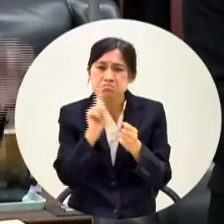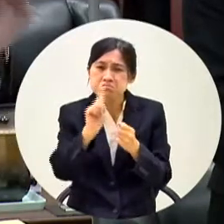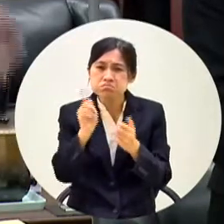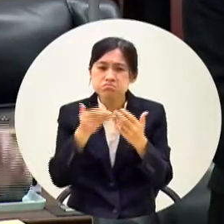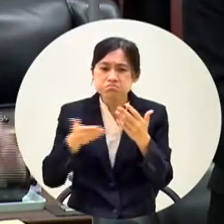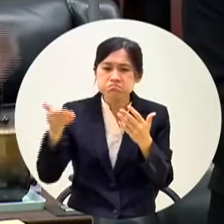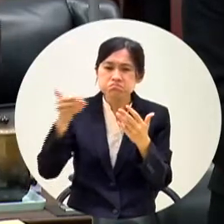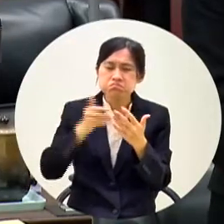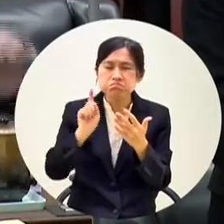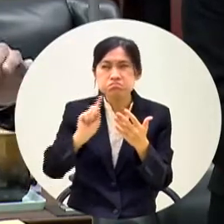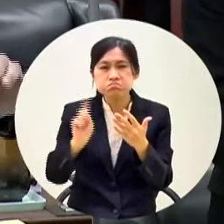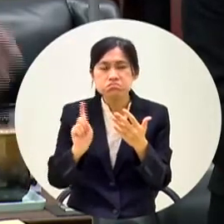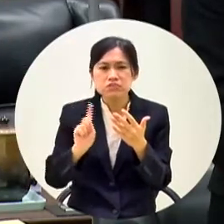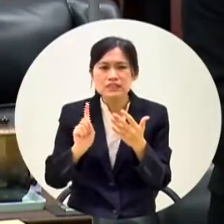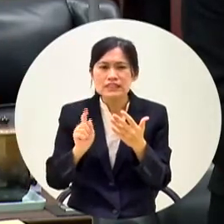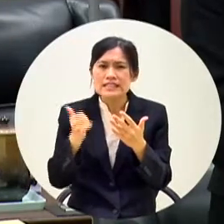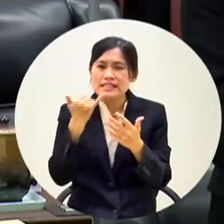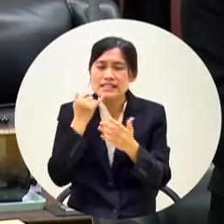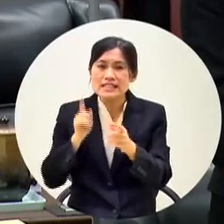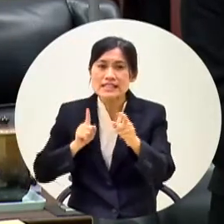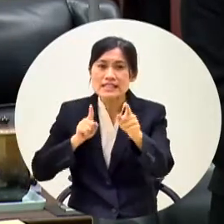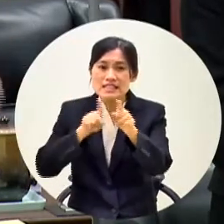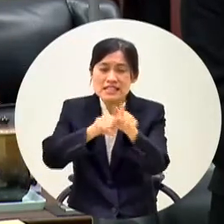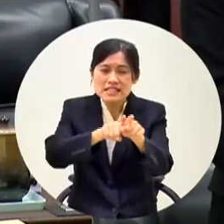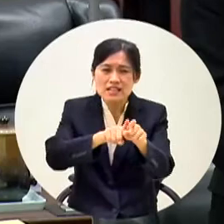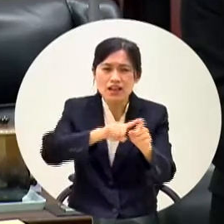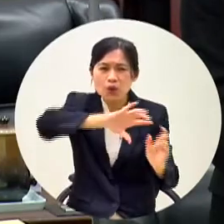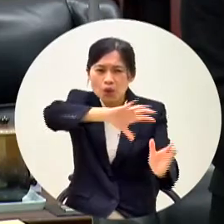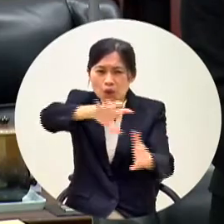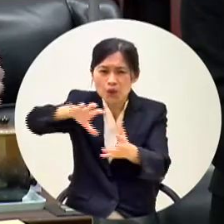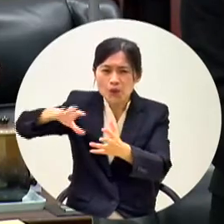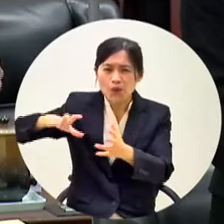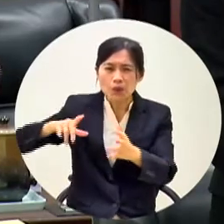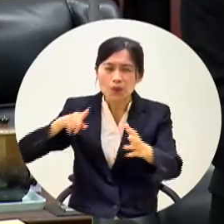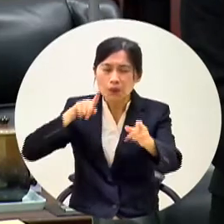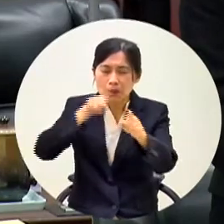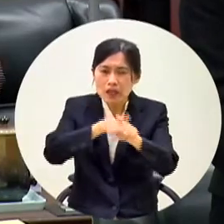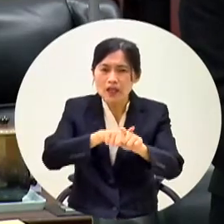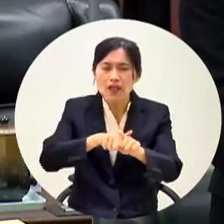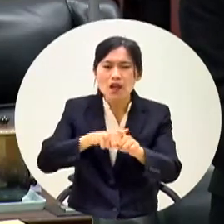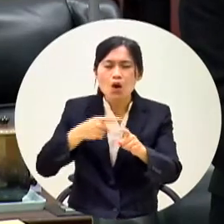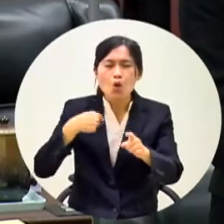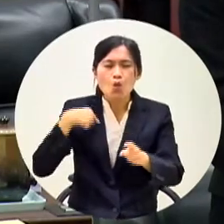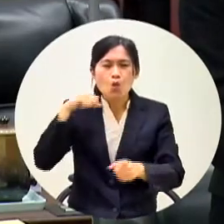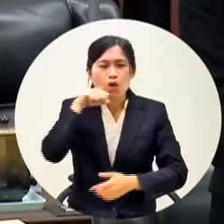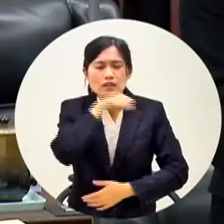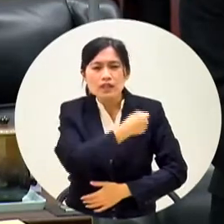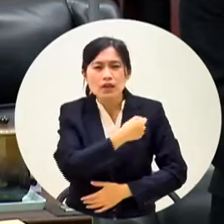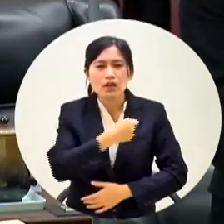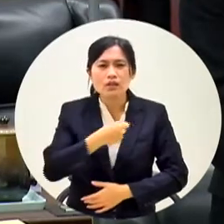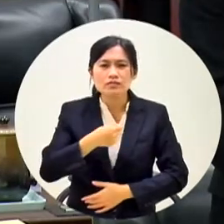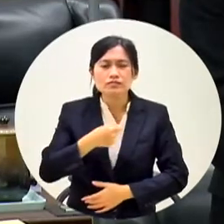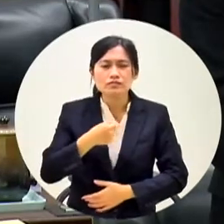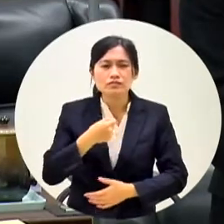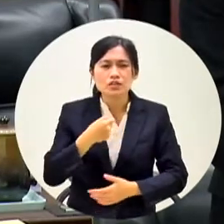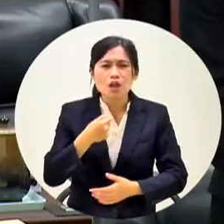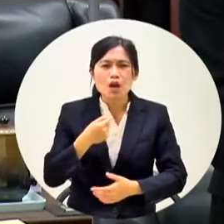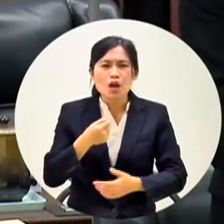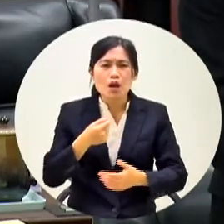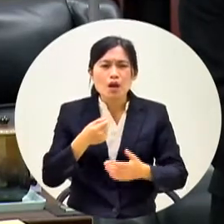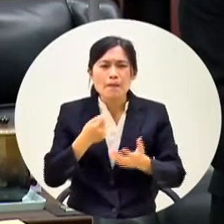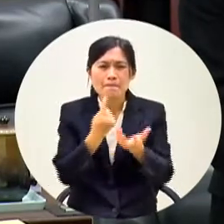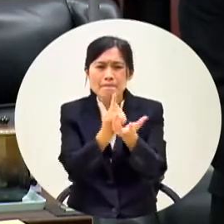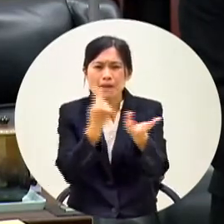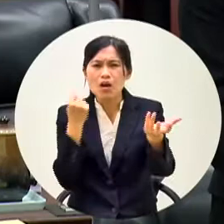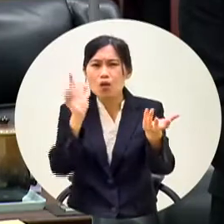向可以跟上全世界脚步，让台湾不会在国际市场里面、国际视野里面置身于世外？可以这个